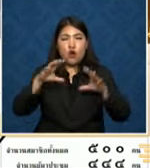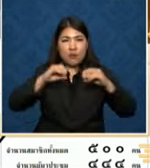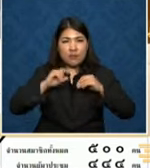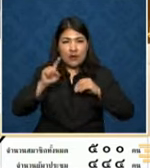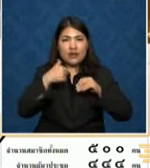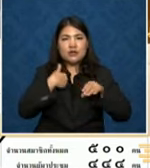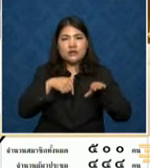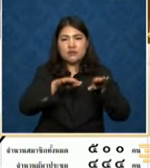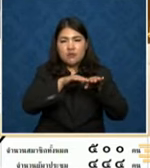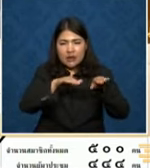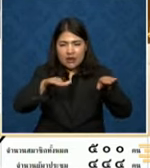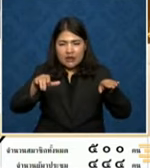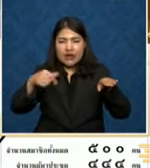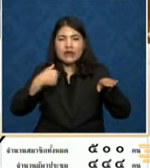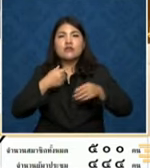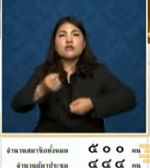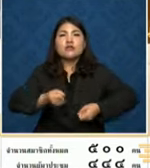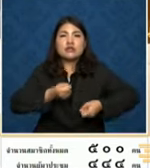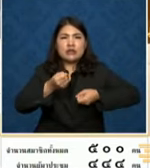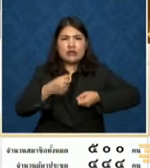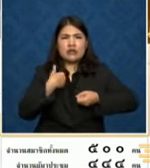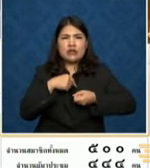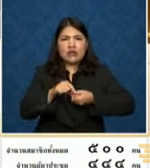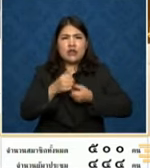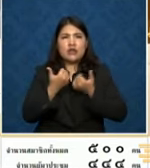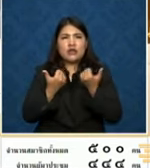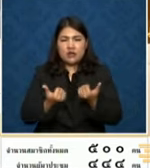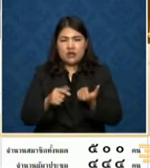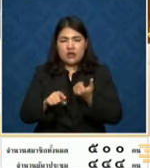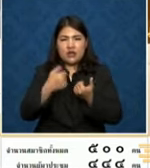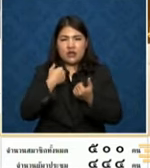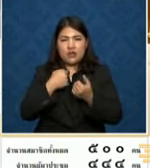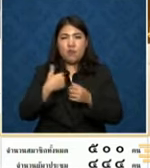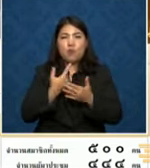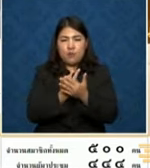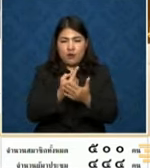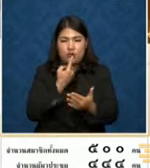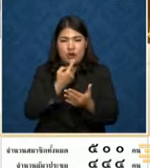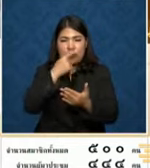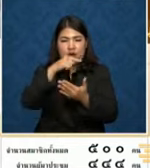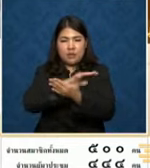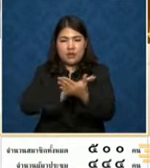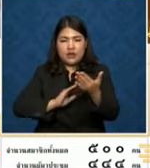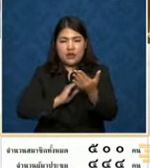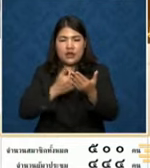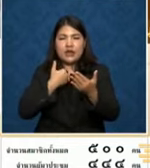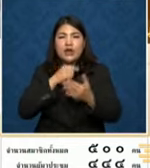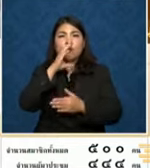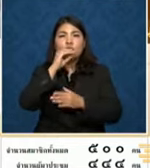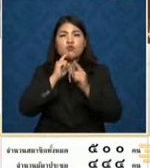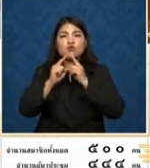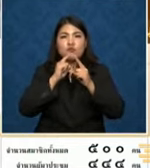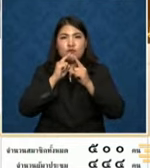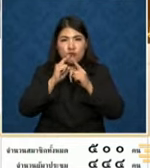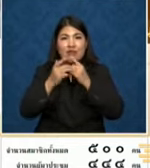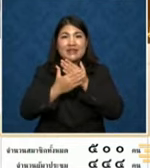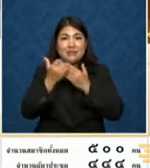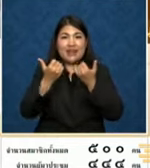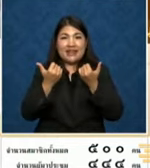รในเวลา 13:00 ซึ่งผมจะเป็นผู้แทนประเทศไทยในการเจรจาณสถานที่สภา